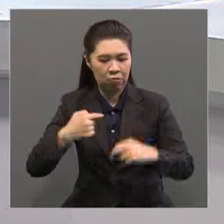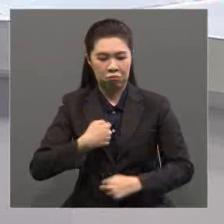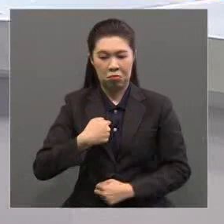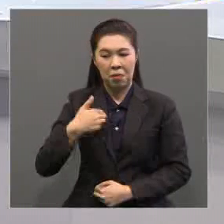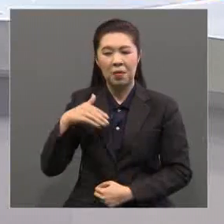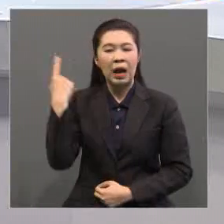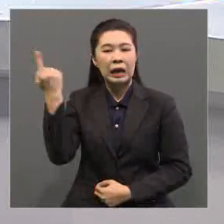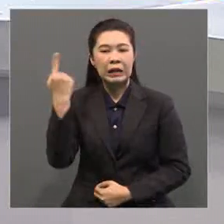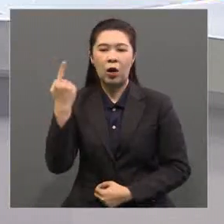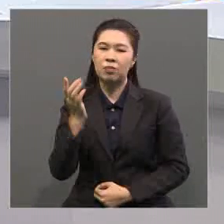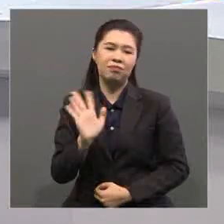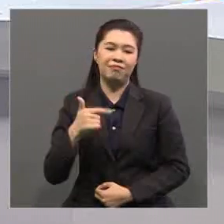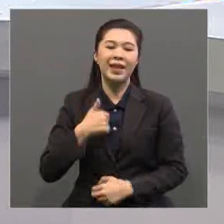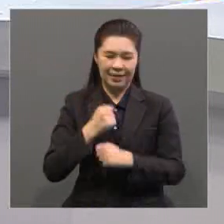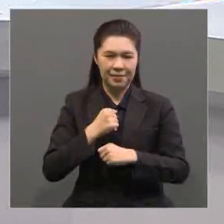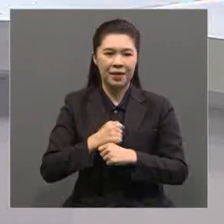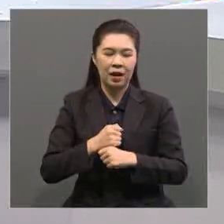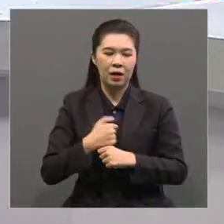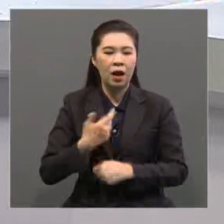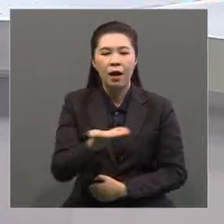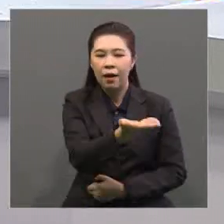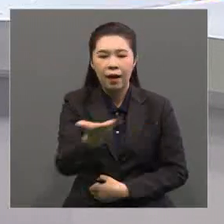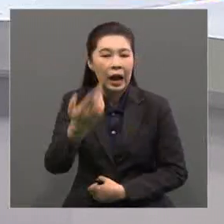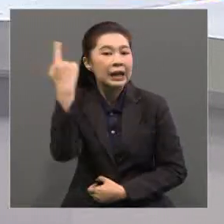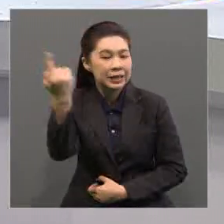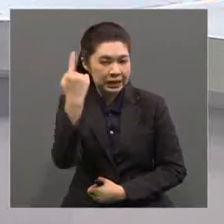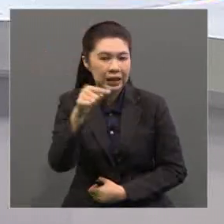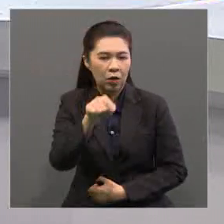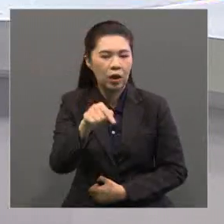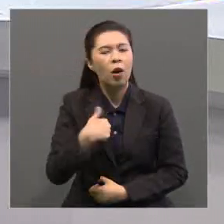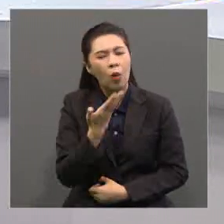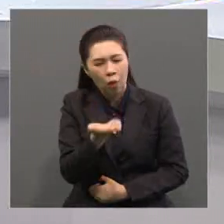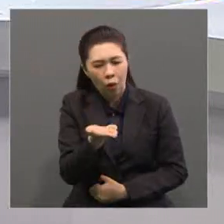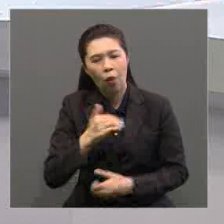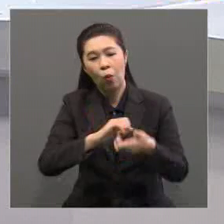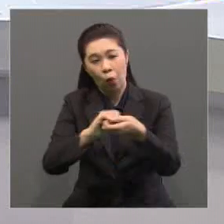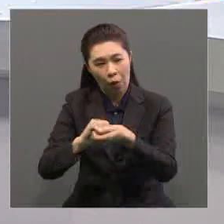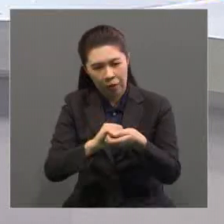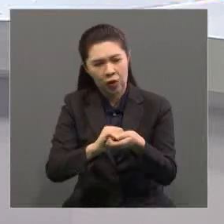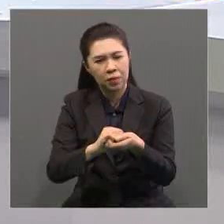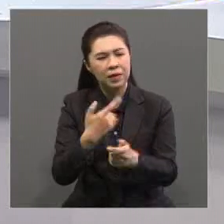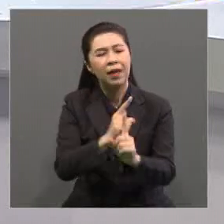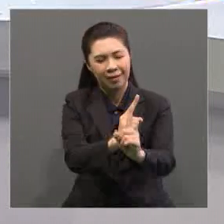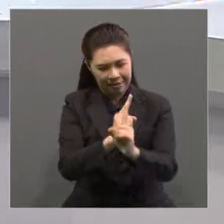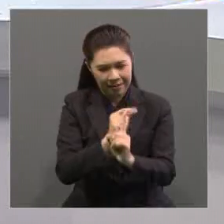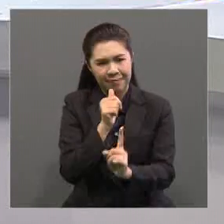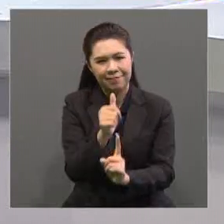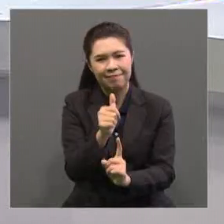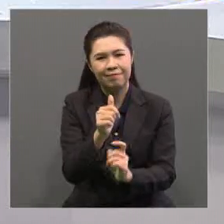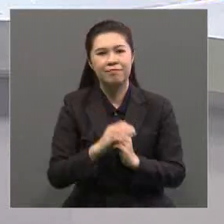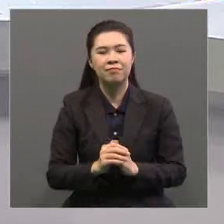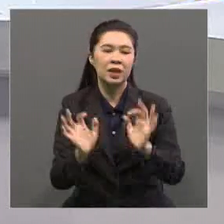ได้ไปเที่ยวอย่างคนอื่นเขาดังนั้นคนเที่ยวถ้าเกิดว่าเขาขอความร่วมมืออะไรขอให้อยู่ในวินัยอะไรถูกต้องน้องมิ้ม